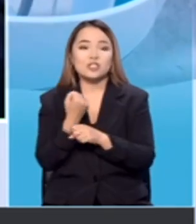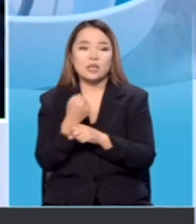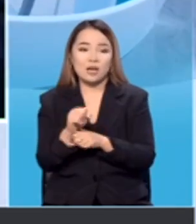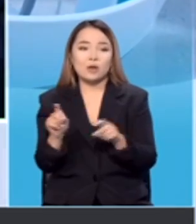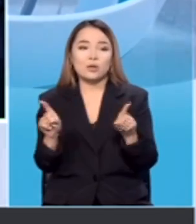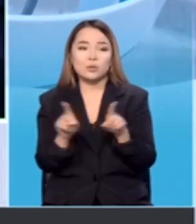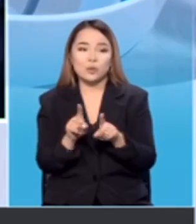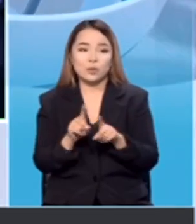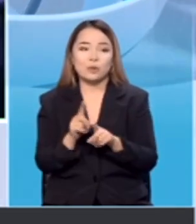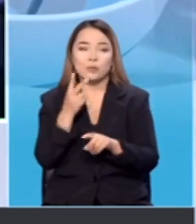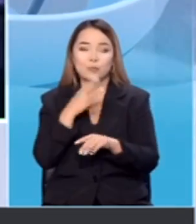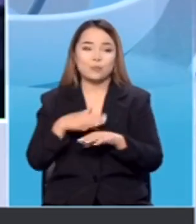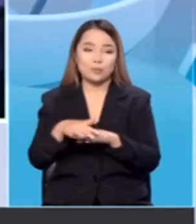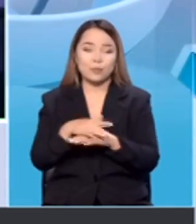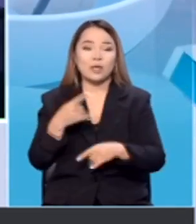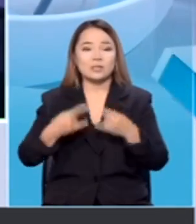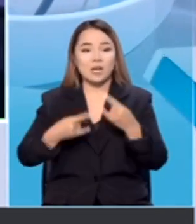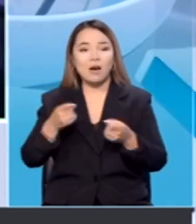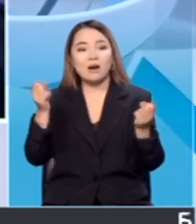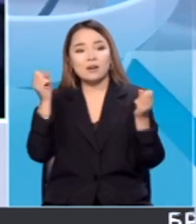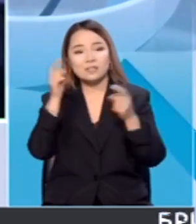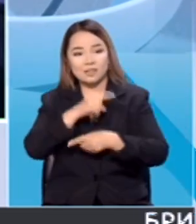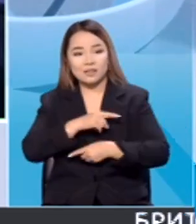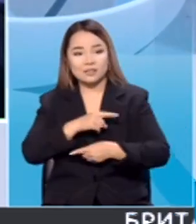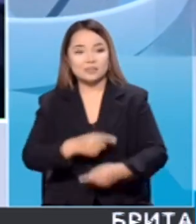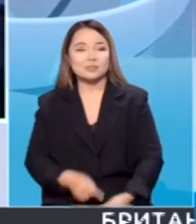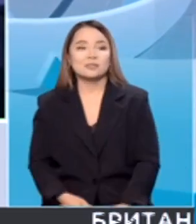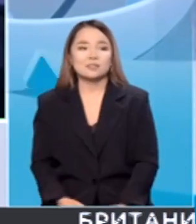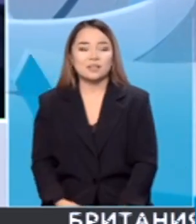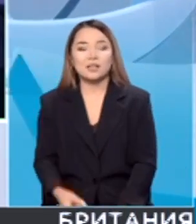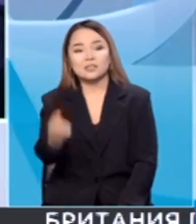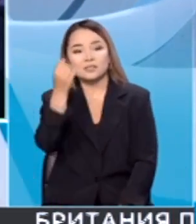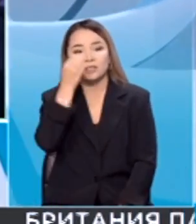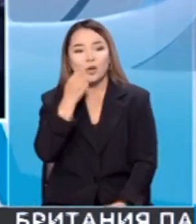жеңімпазды дәл осы студияда бірге анықтайық. Ләйлә, көп рахмет, Айя.